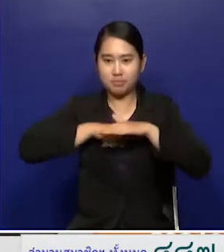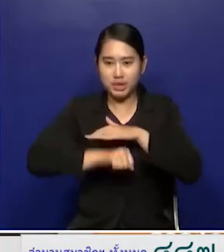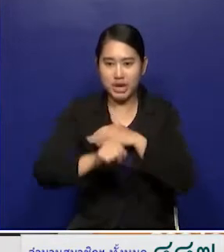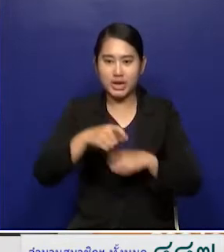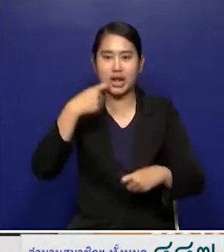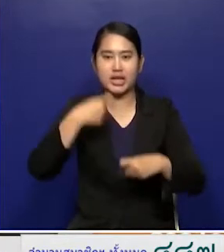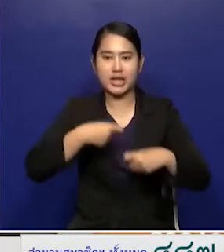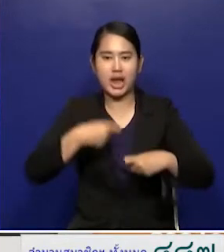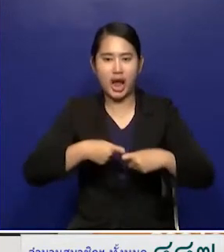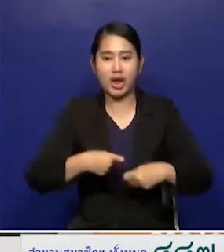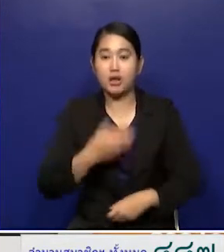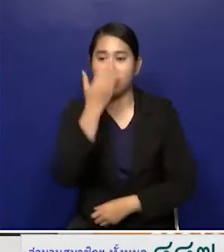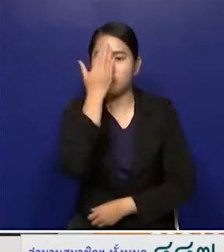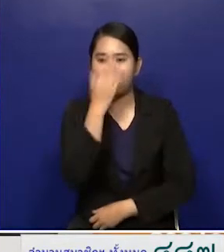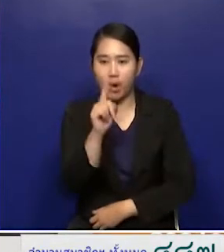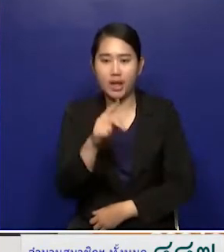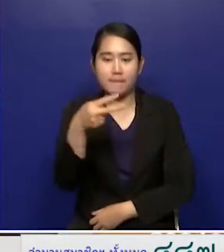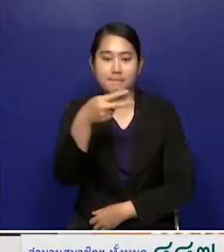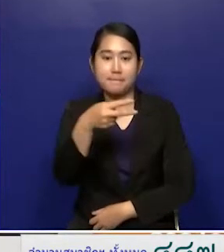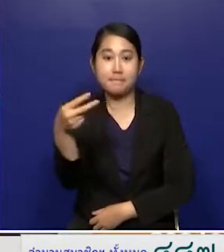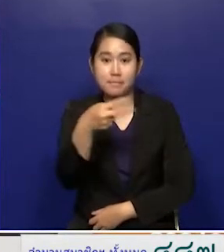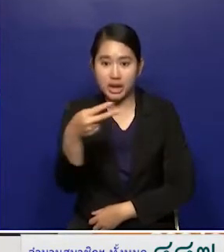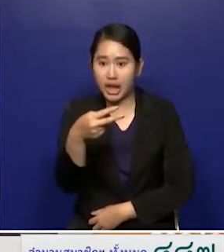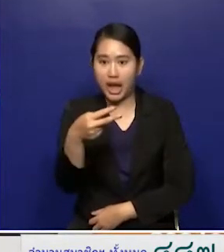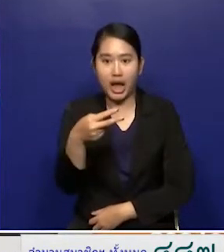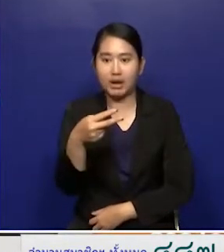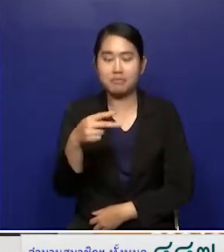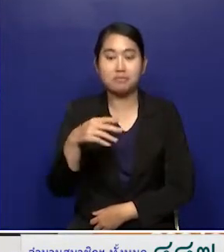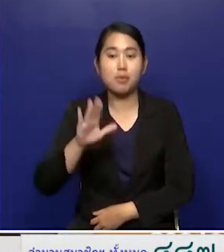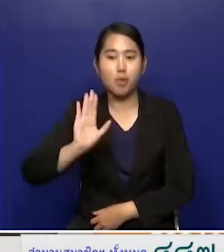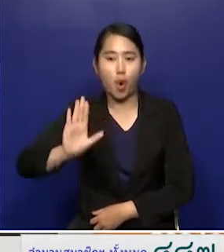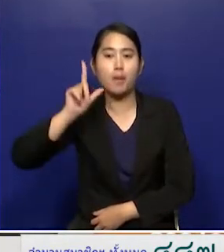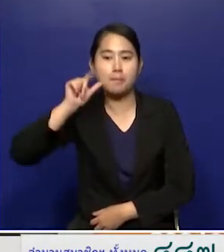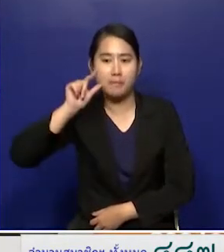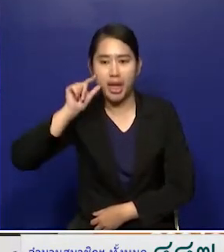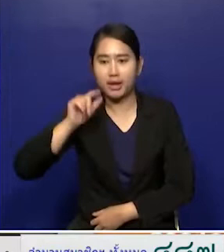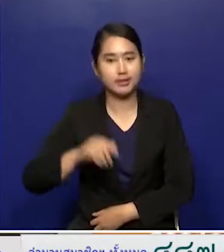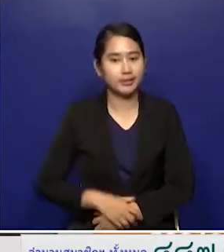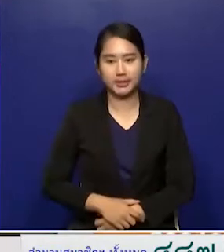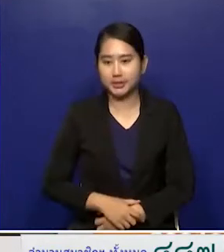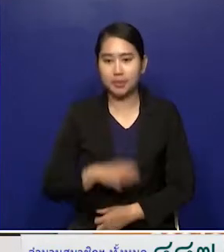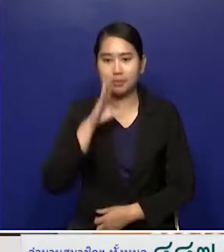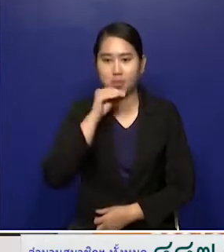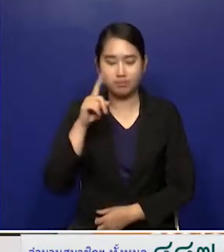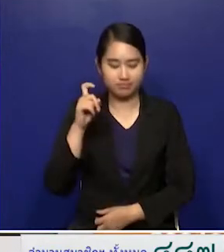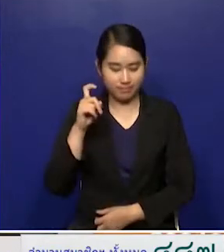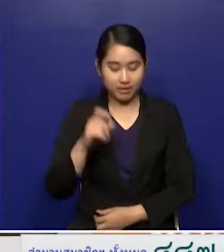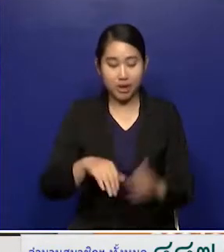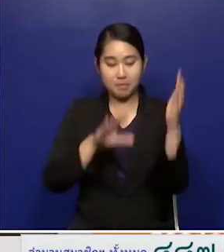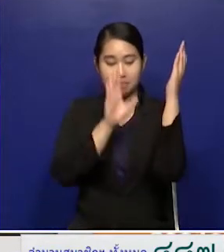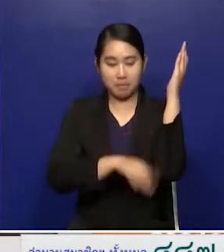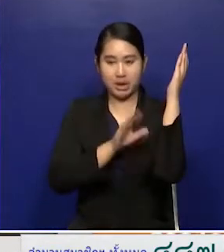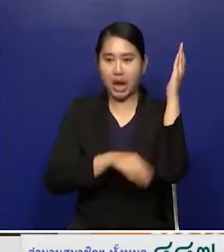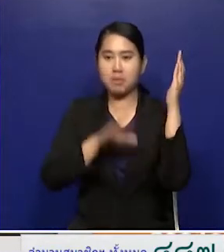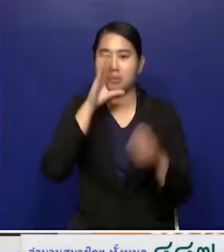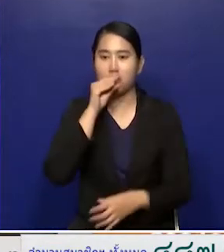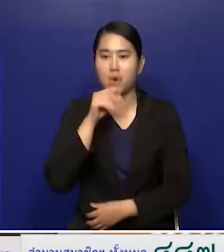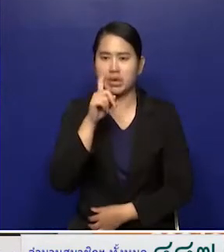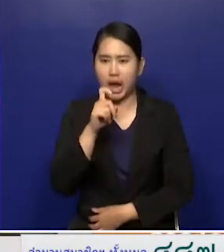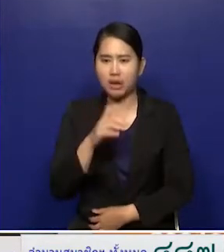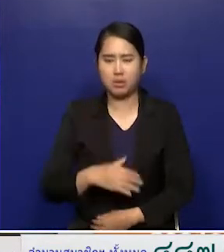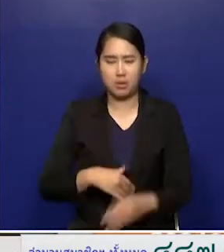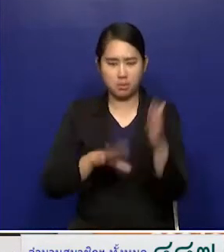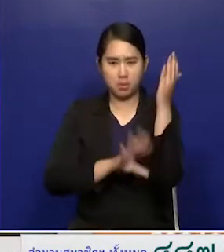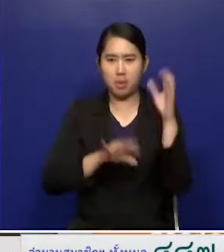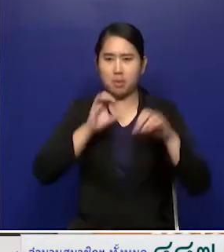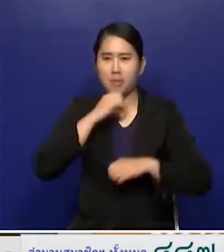ไม่ได้ภาษาทเป็ภาษาท้องถนขทางแม่ไม่ได้ภาษาได้เปภาษาท้องถ่ขทพ่อจะพูดใต้กพูด